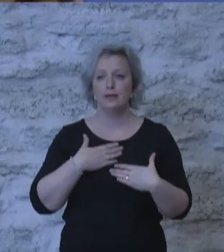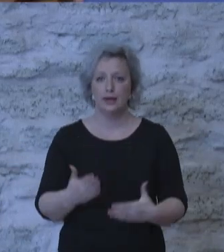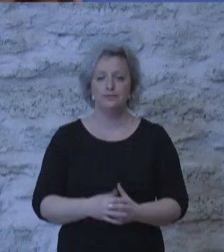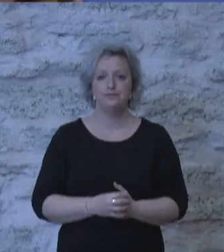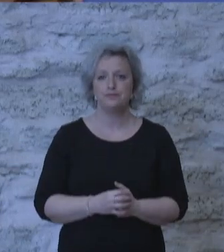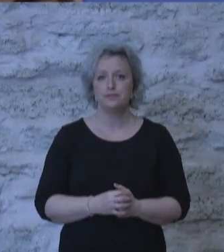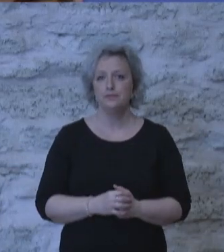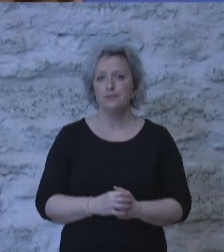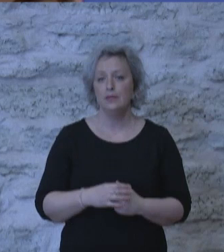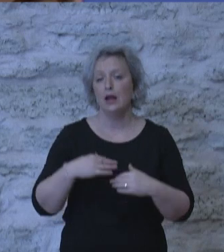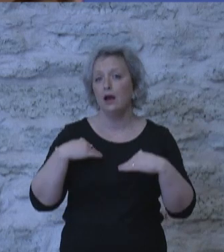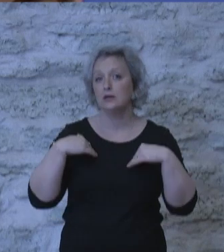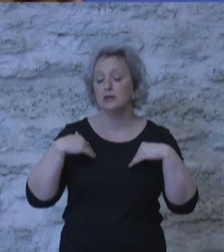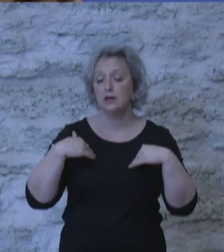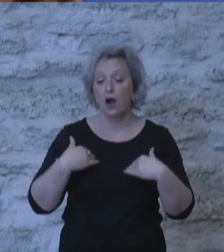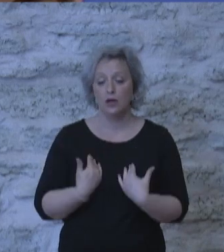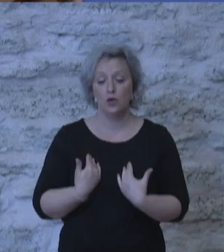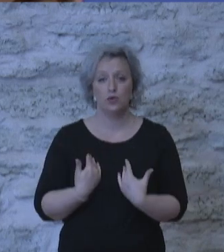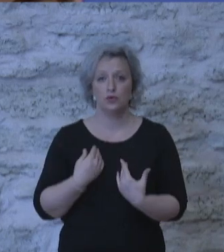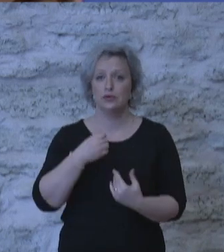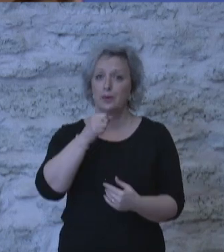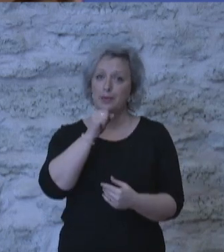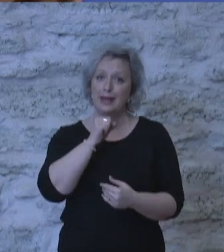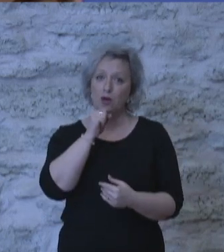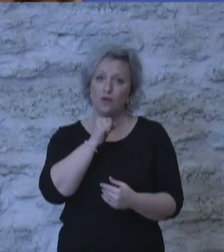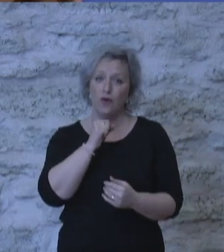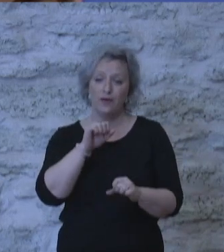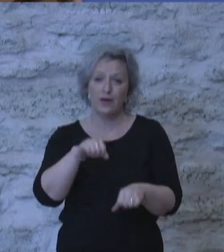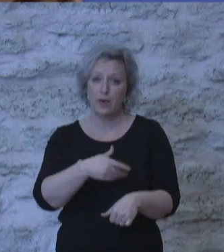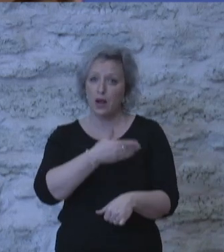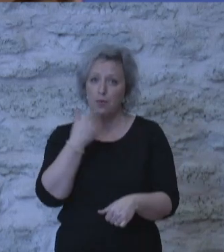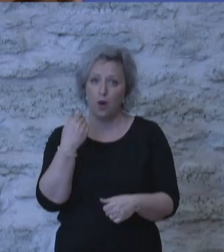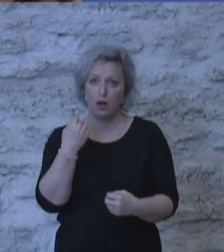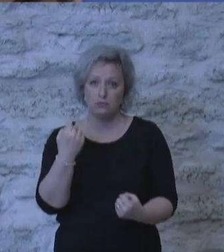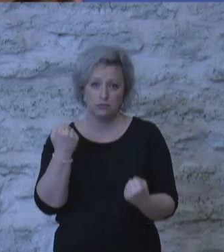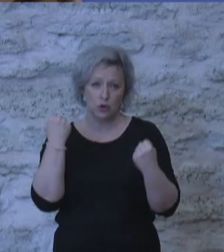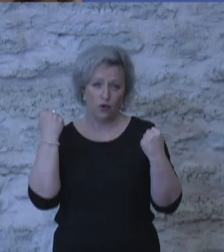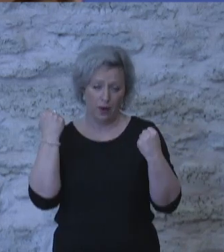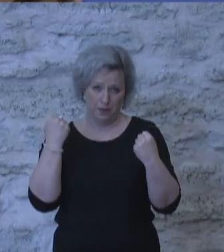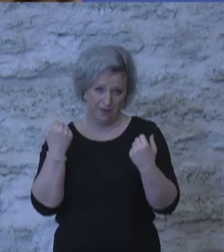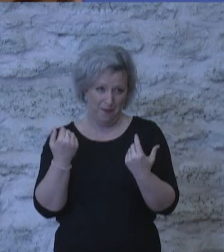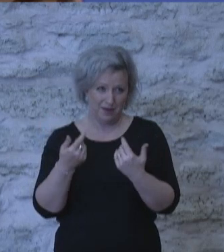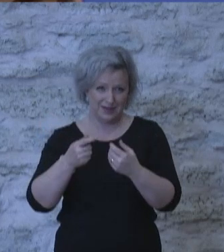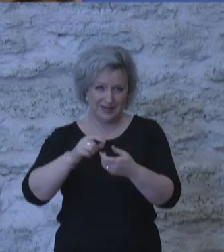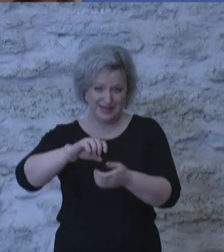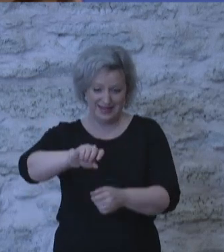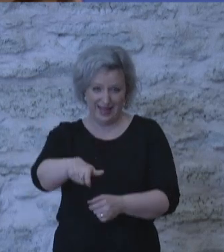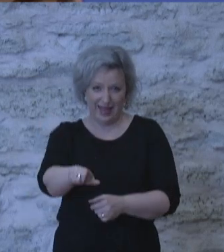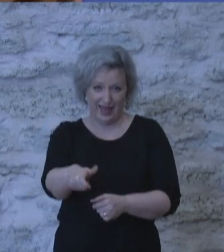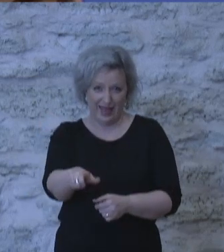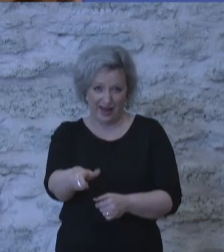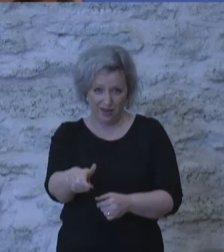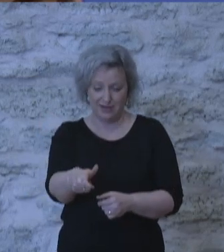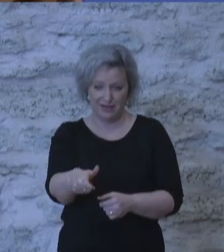Kahjuks ei ole võimalik mikrofone enam kõvemaks keerata, nad on üsna lõppu keeratud. Teine teise